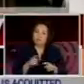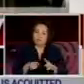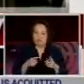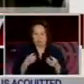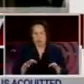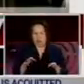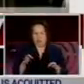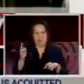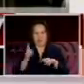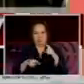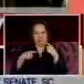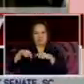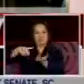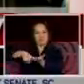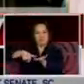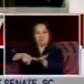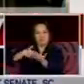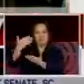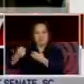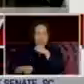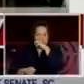term, consecutive term.